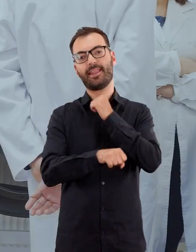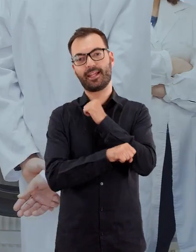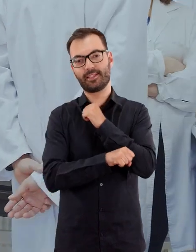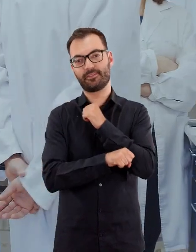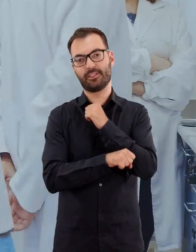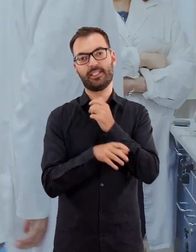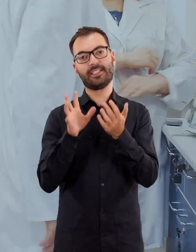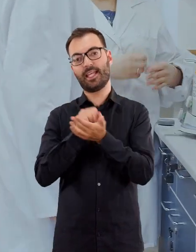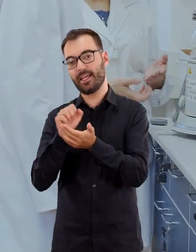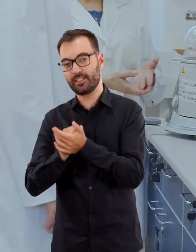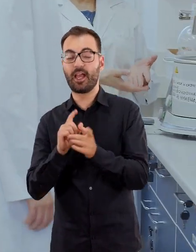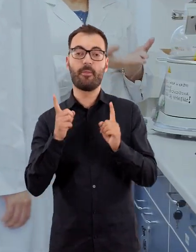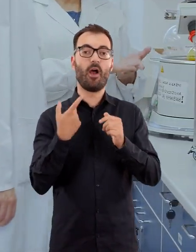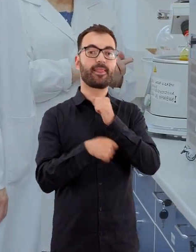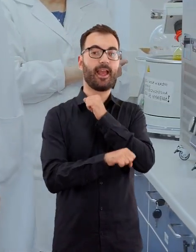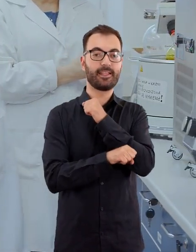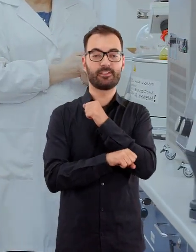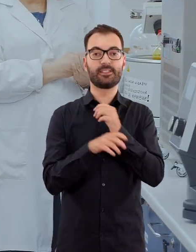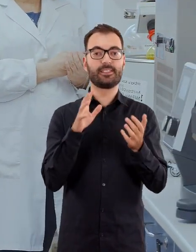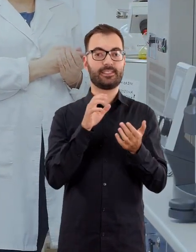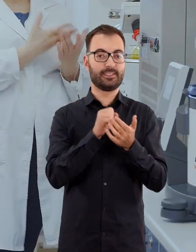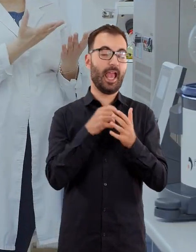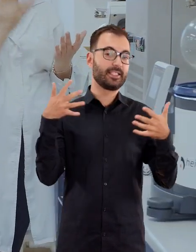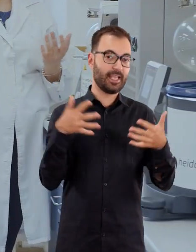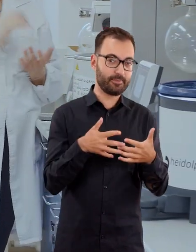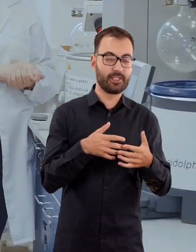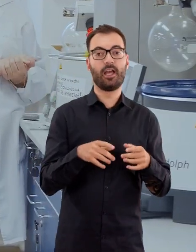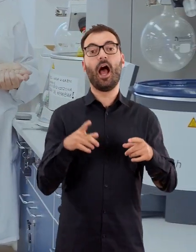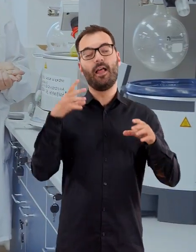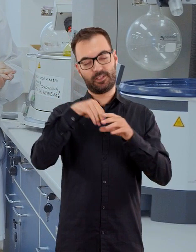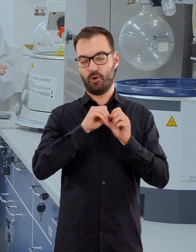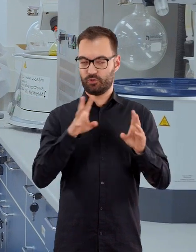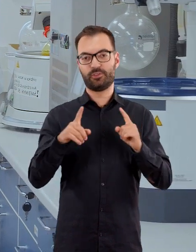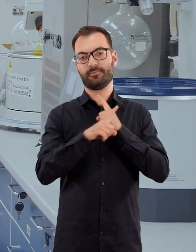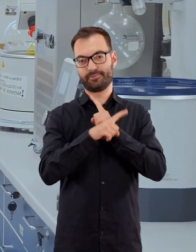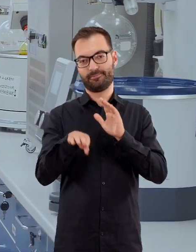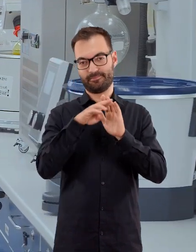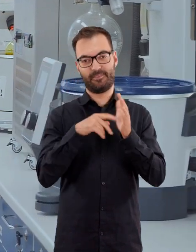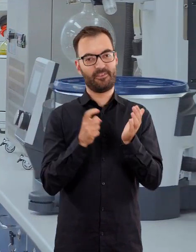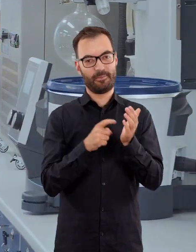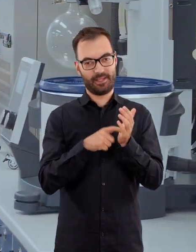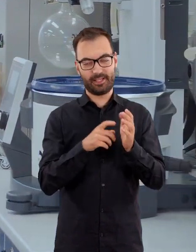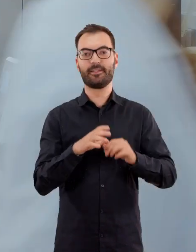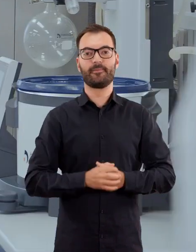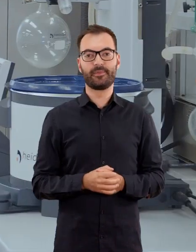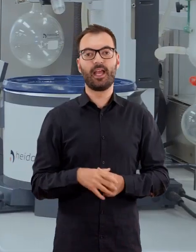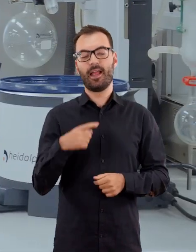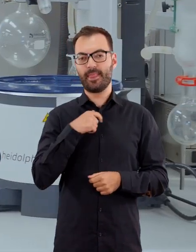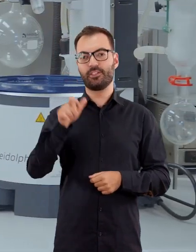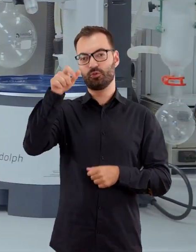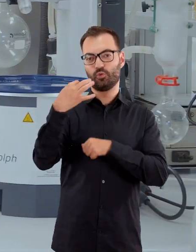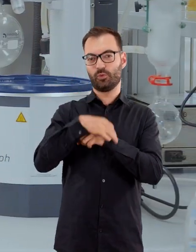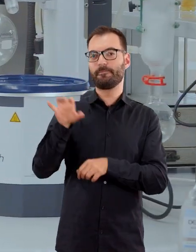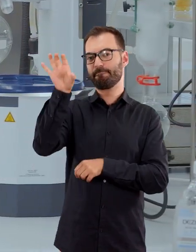form zajęć lub egzaminów z zachowaniem wymagań merytorycznych. Monitoruję także